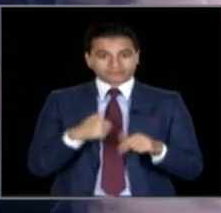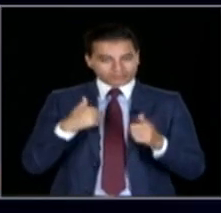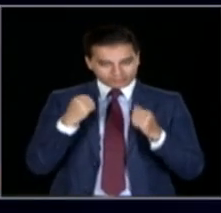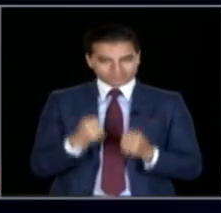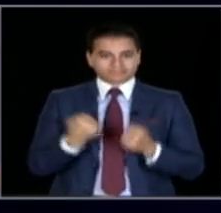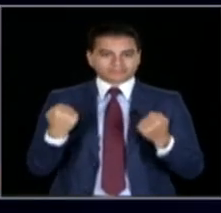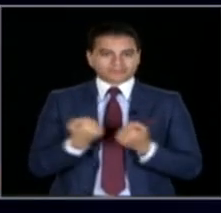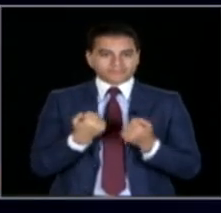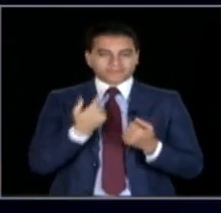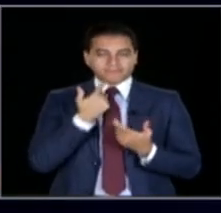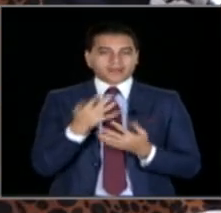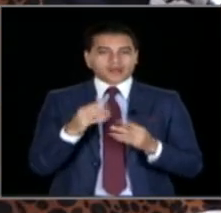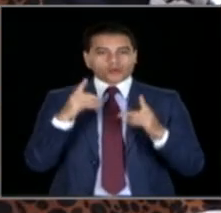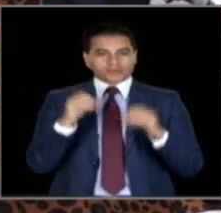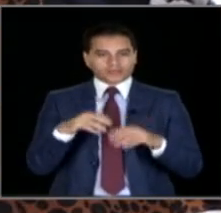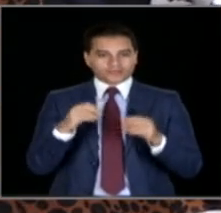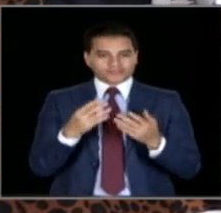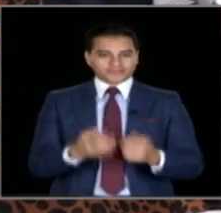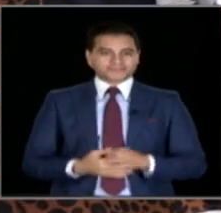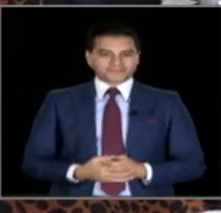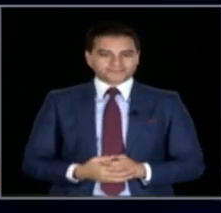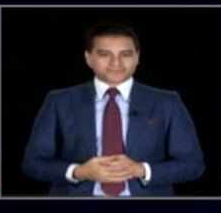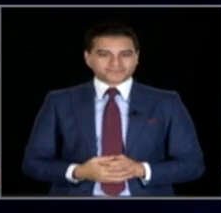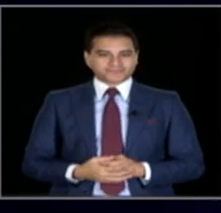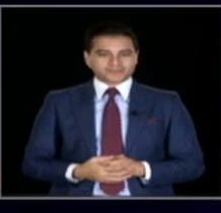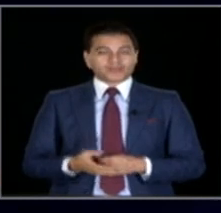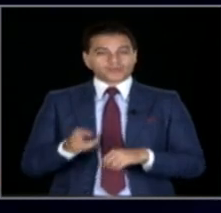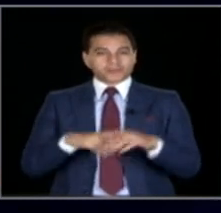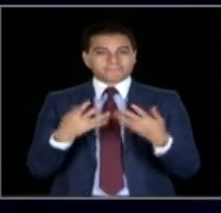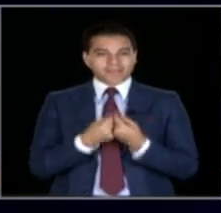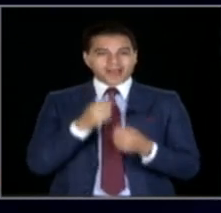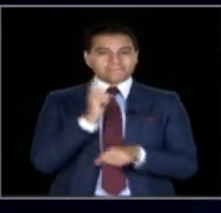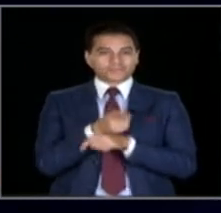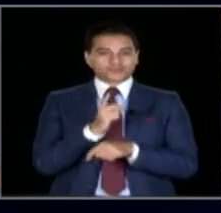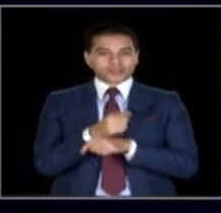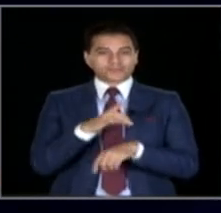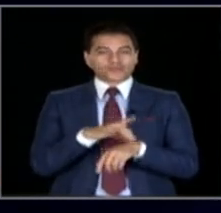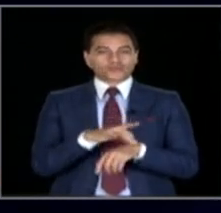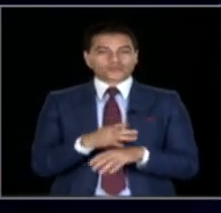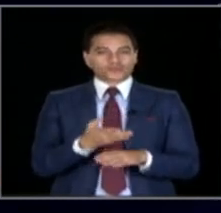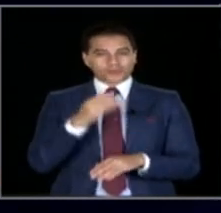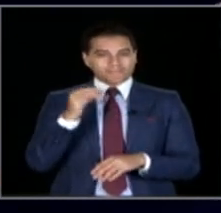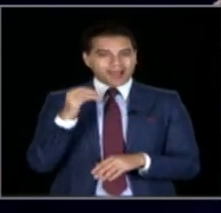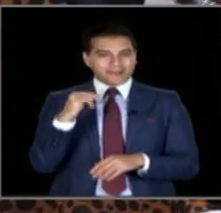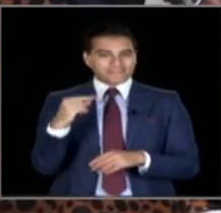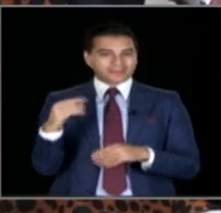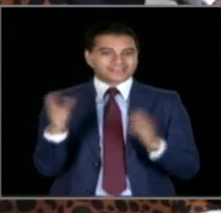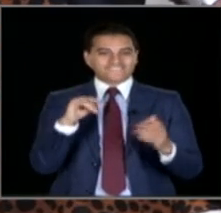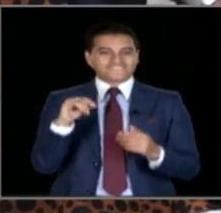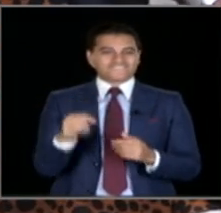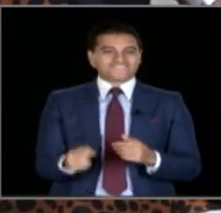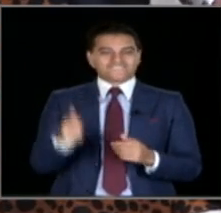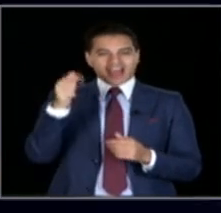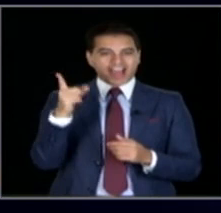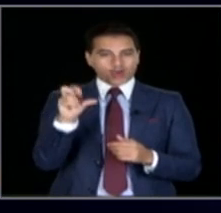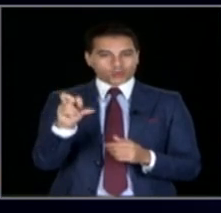استعديت. اتمنى لك كل التوفيق. طبعا معانا المدير الفني الدكتور محمد فاروق،